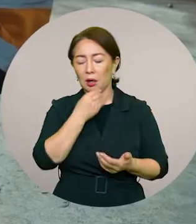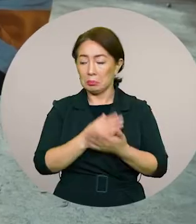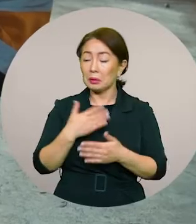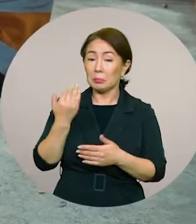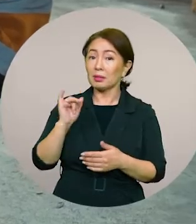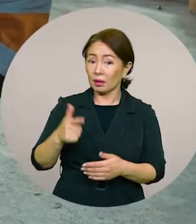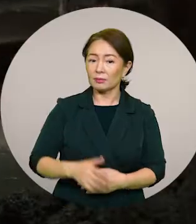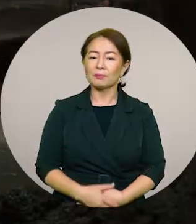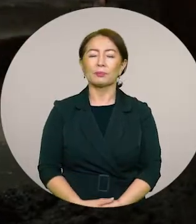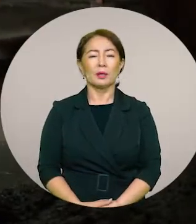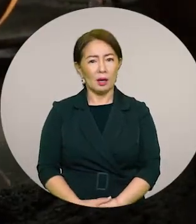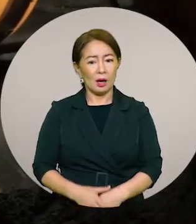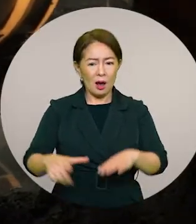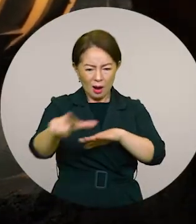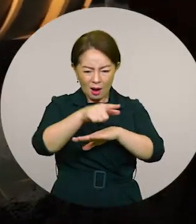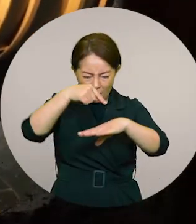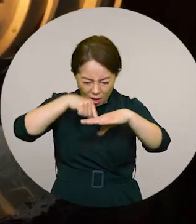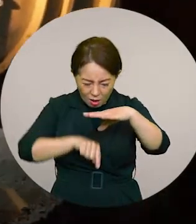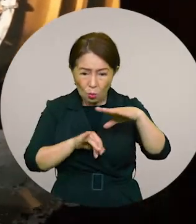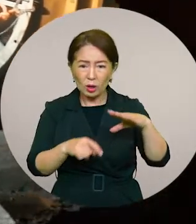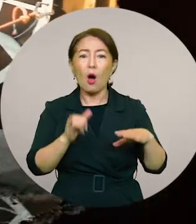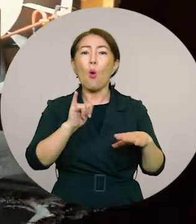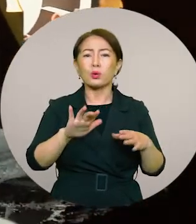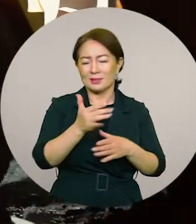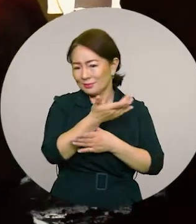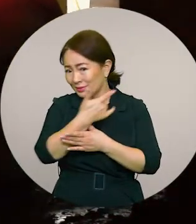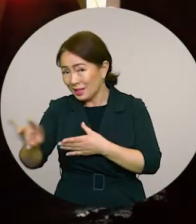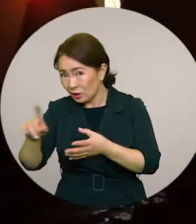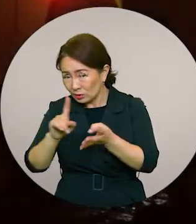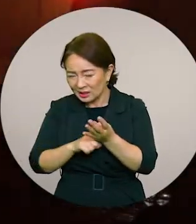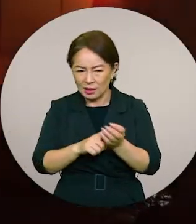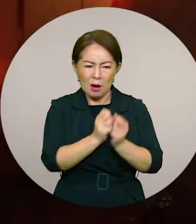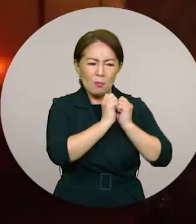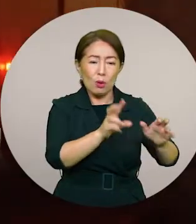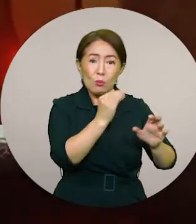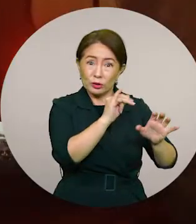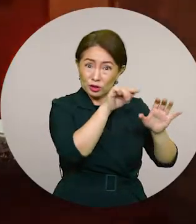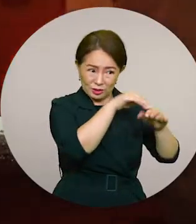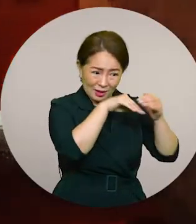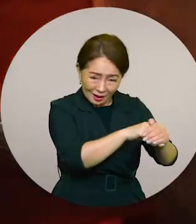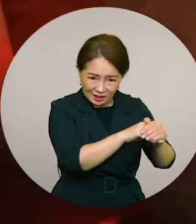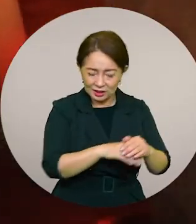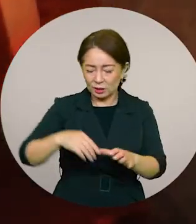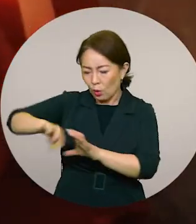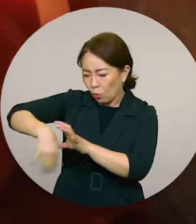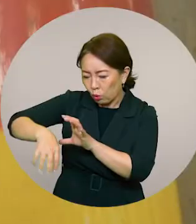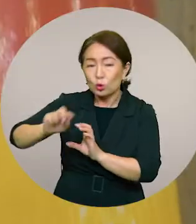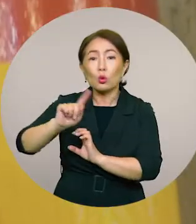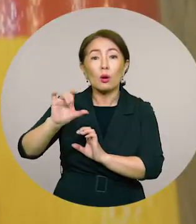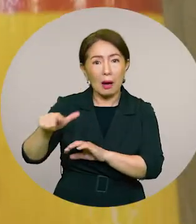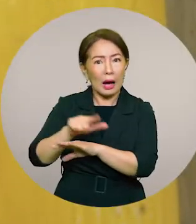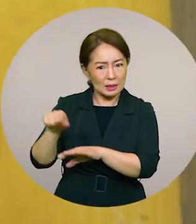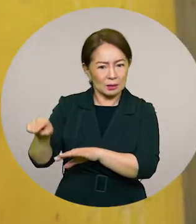гэлээ. Мөн гүний уурхайд ус цайлуулах систем тесрэх бодисын агуулга шингэн зурмгийн газрууч бий.